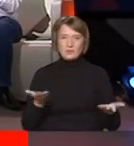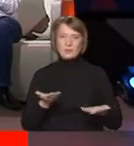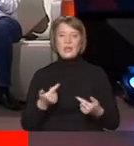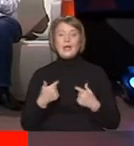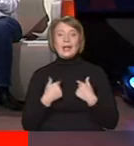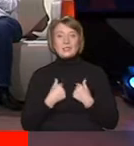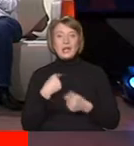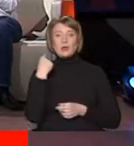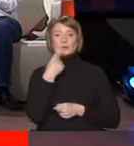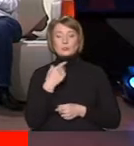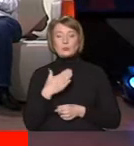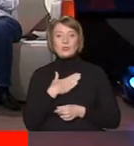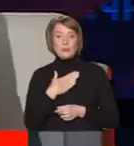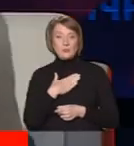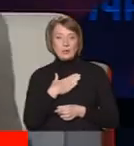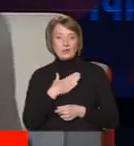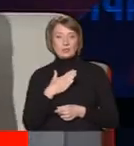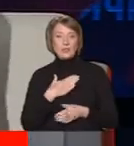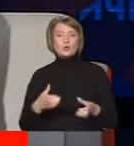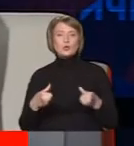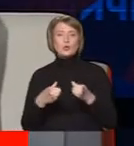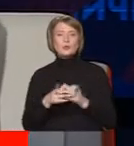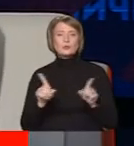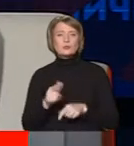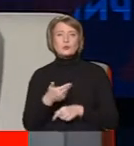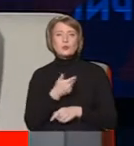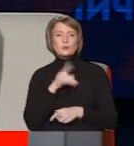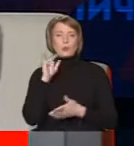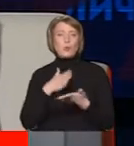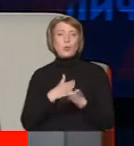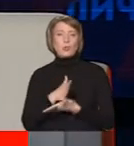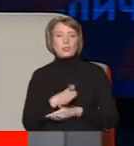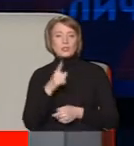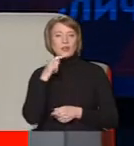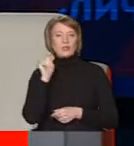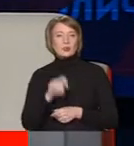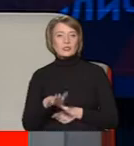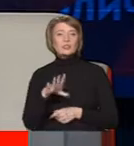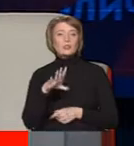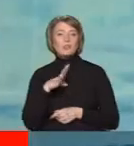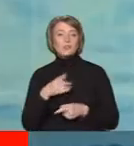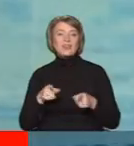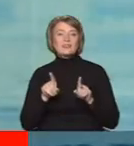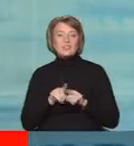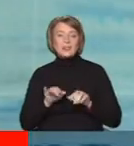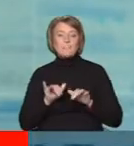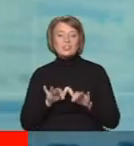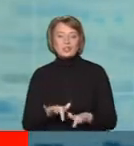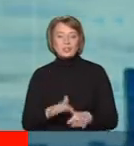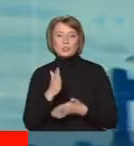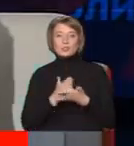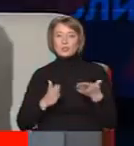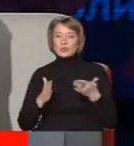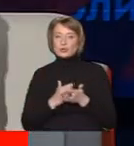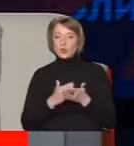я особисто, це моя, зокрема, життєва місія, наша команда, що ми хочемо, щоб політика в Україні працювала саме таким чином. І за жодним жодних обставин ми